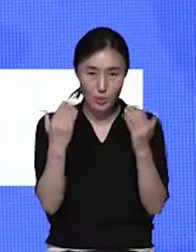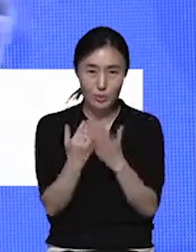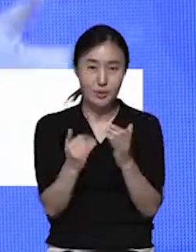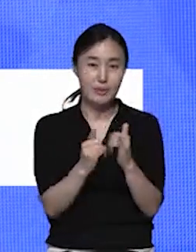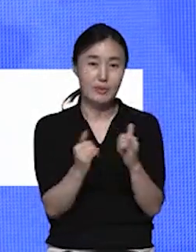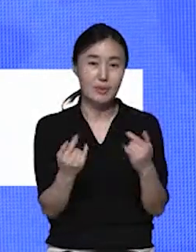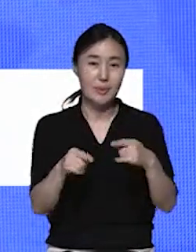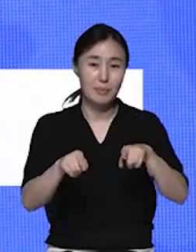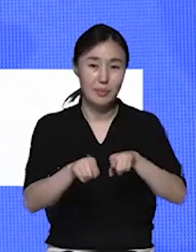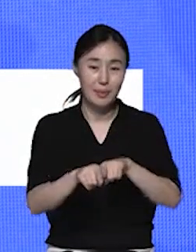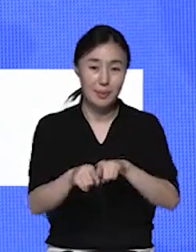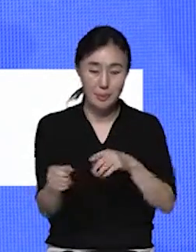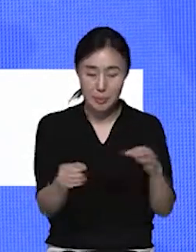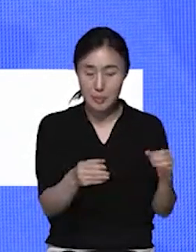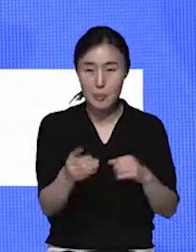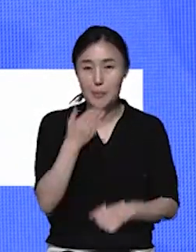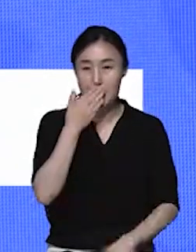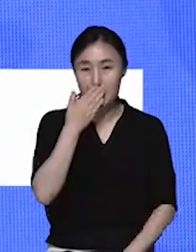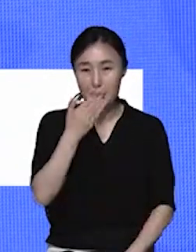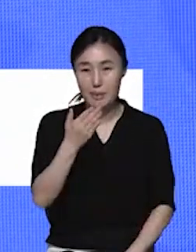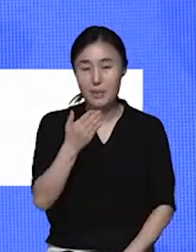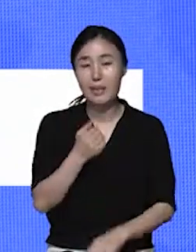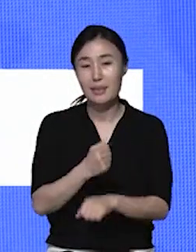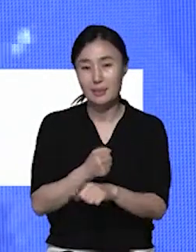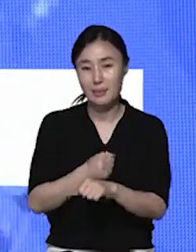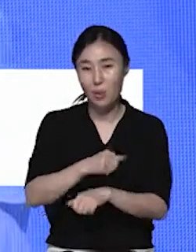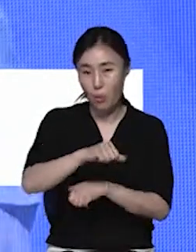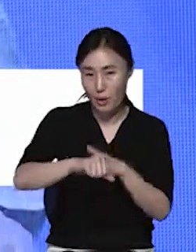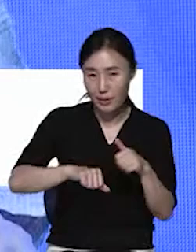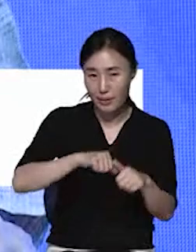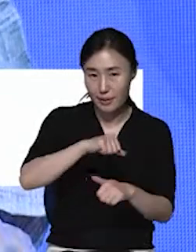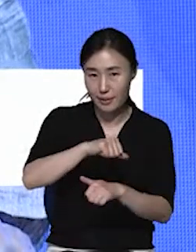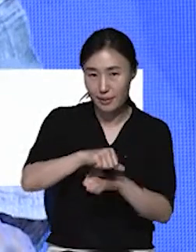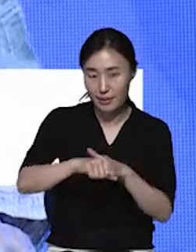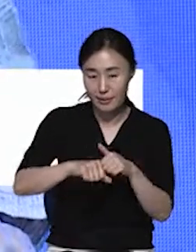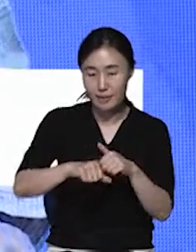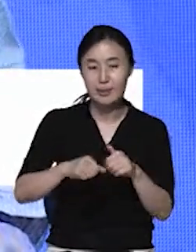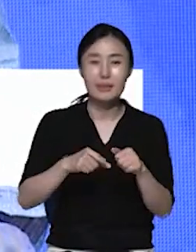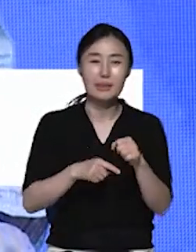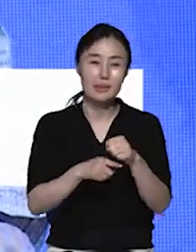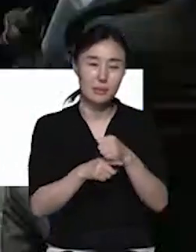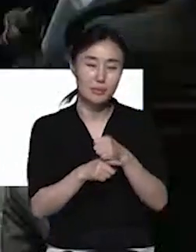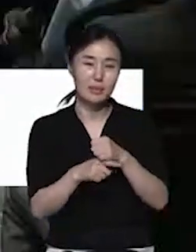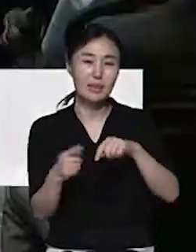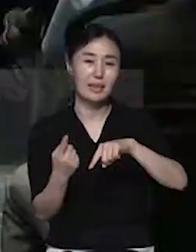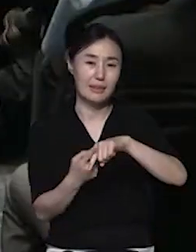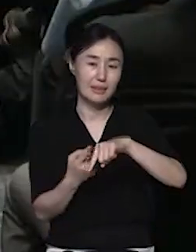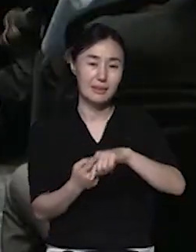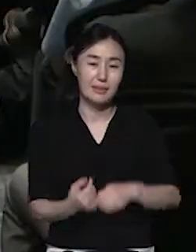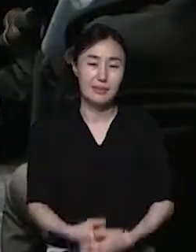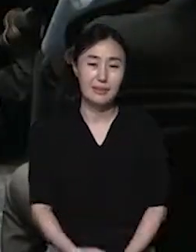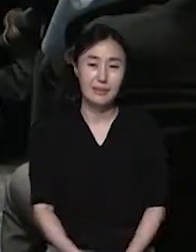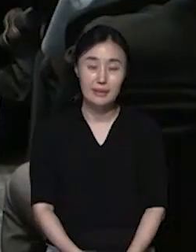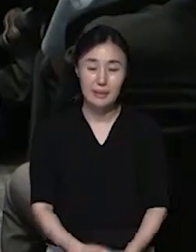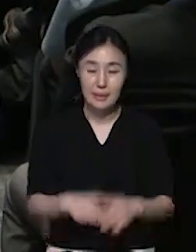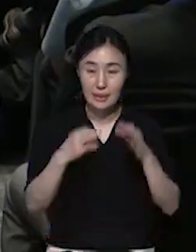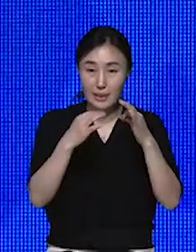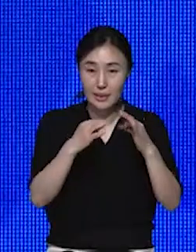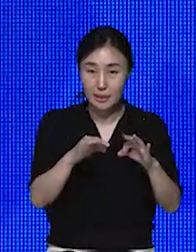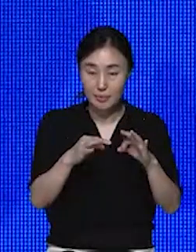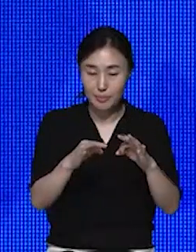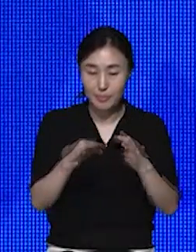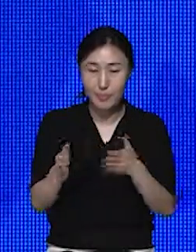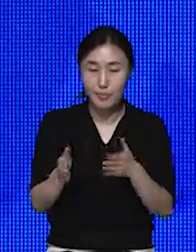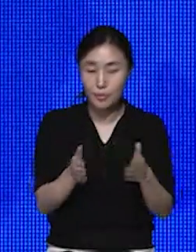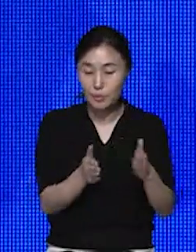an environment where people are empowered to talk together. 김영록 지사는